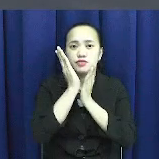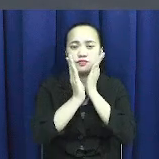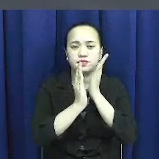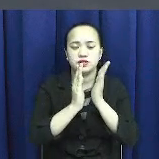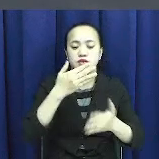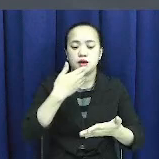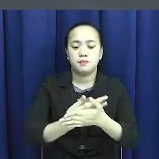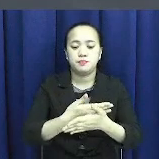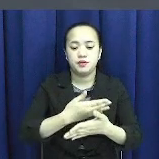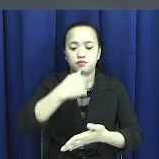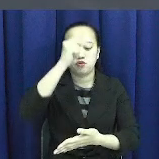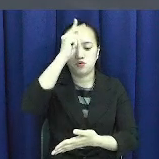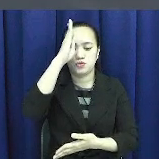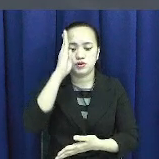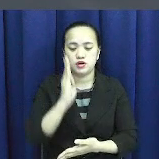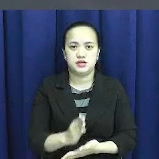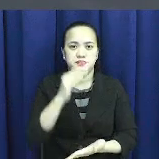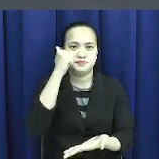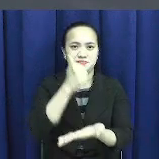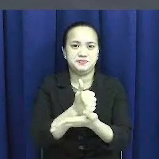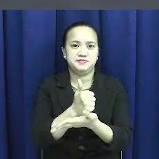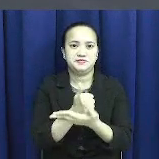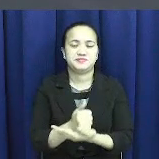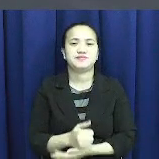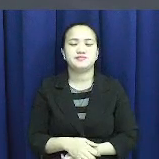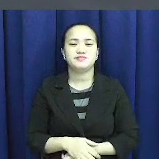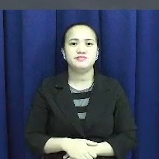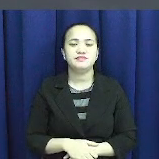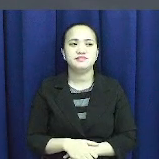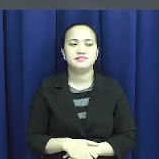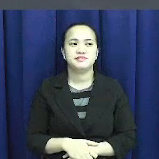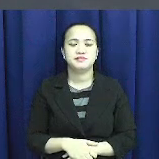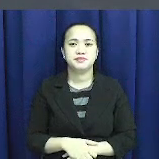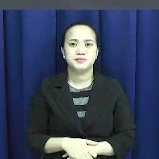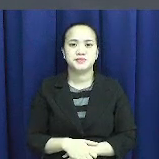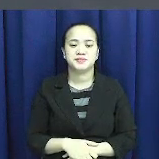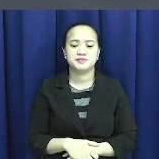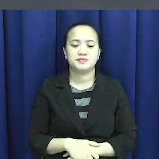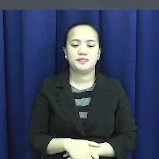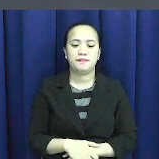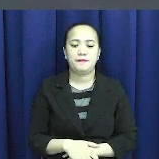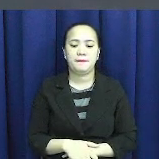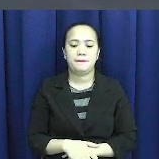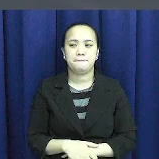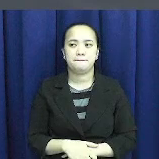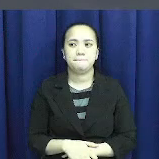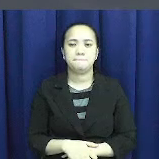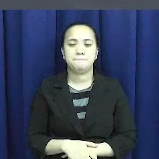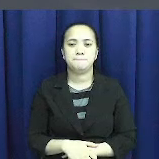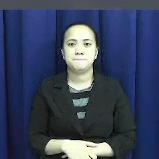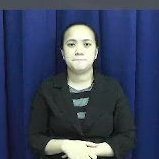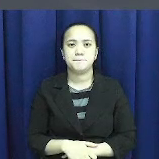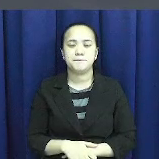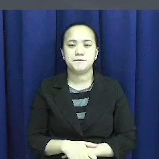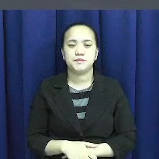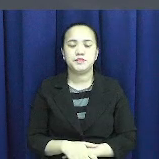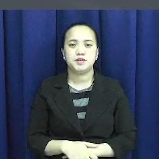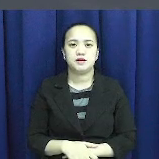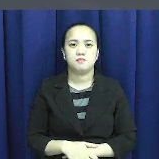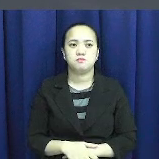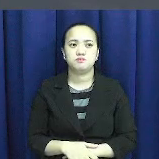sabi po ng Biblia, kaya nga sabi ni Paul, I beseech you therefore, brethren, by the mercies of God, that ye present,